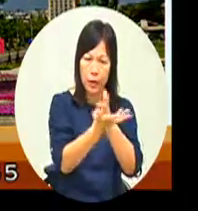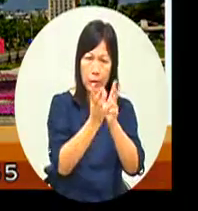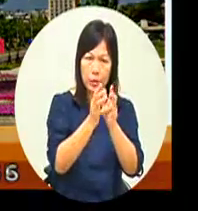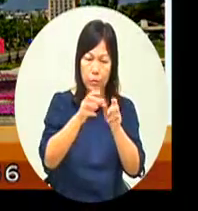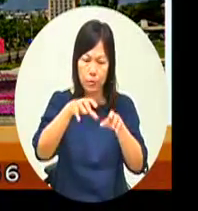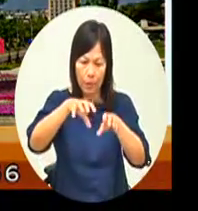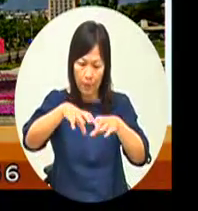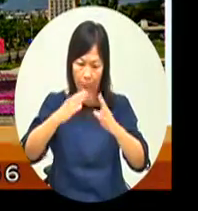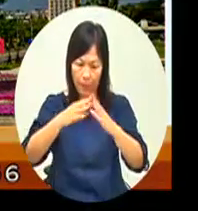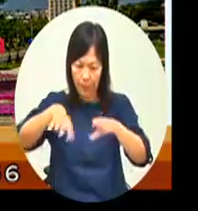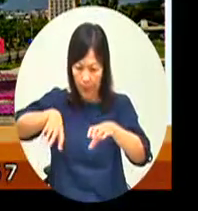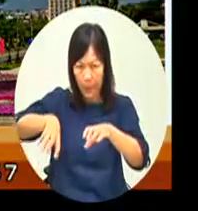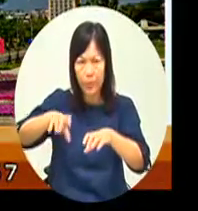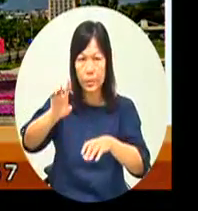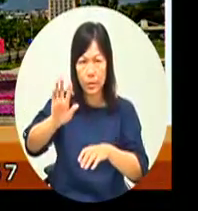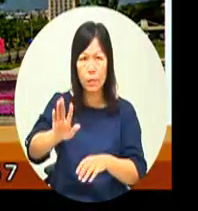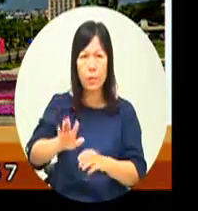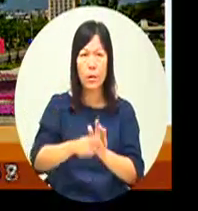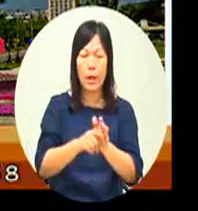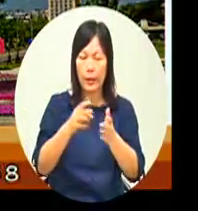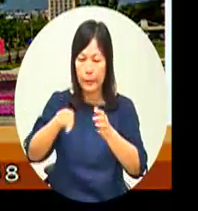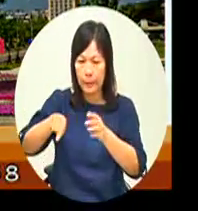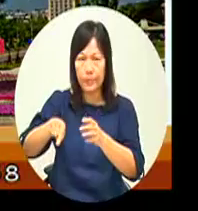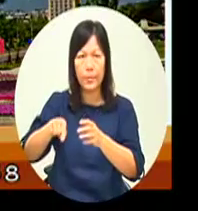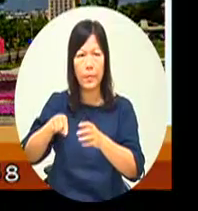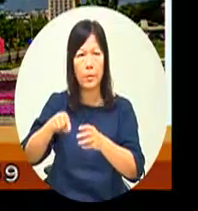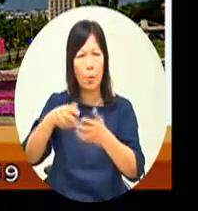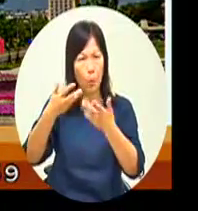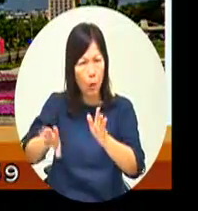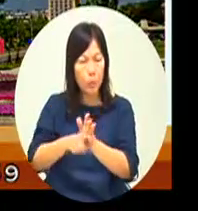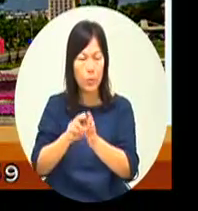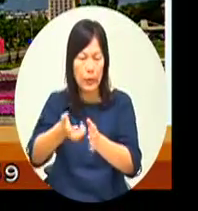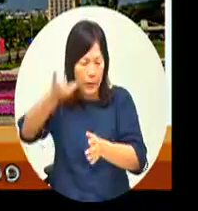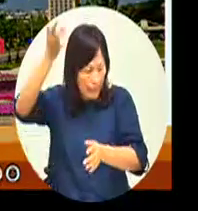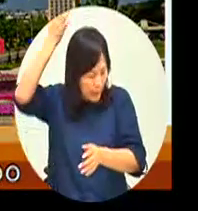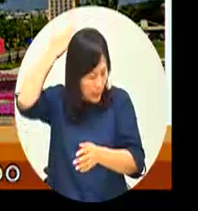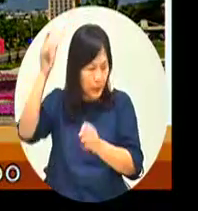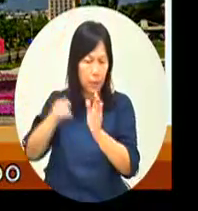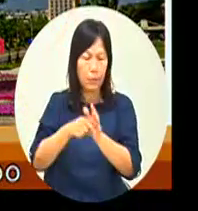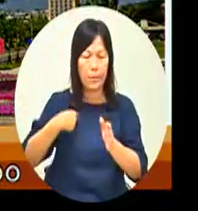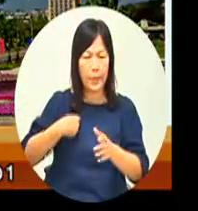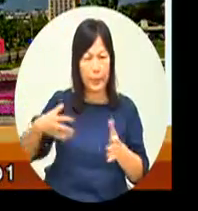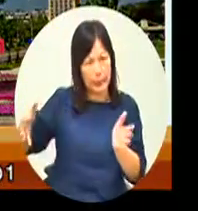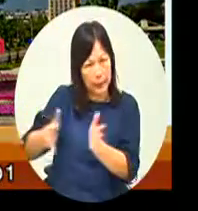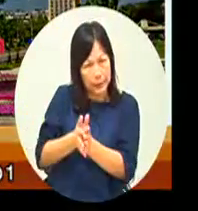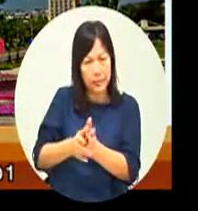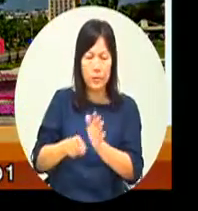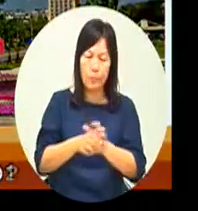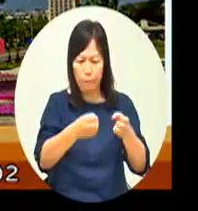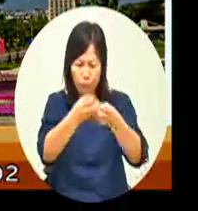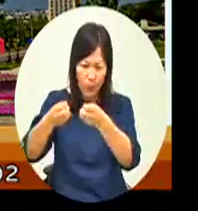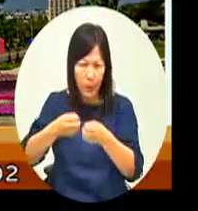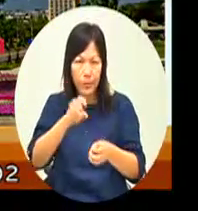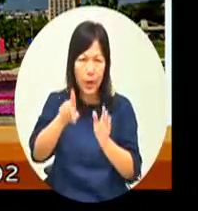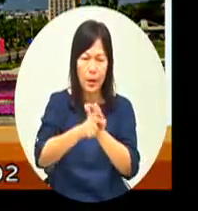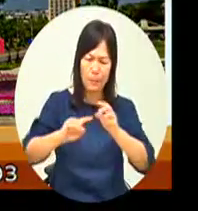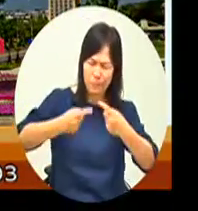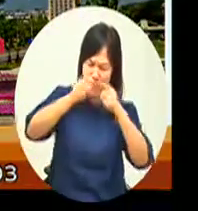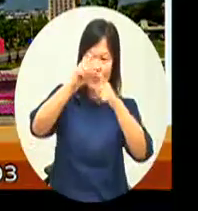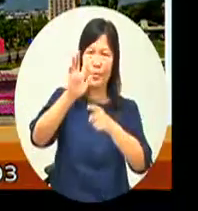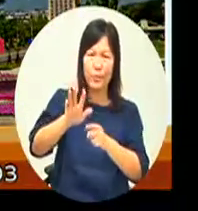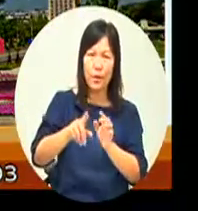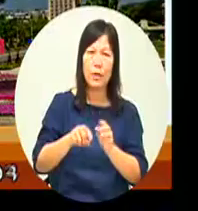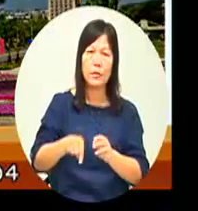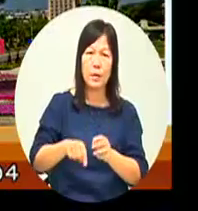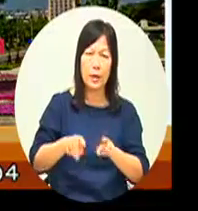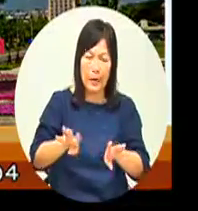旁边，现场有很多当时我们一起讨论争执这